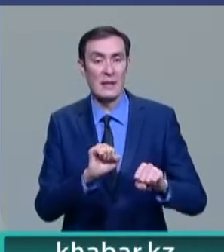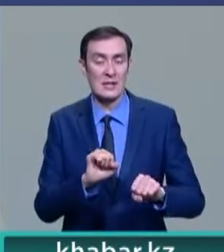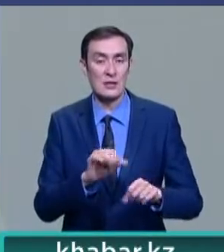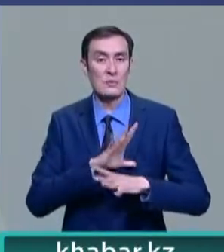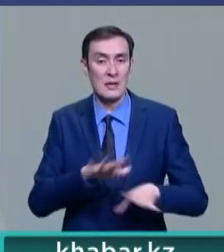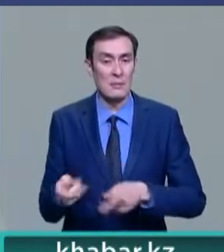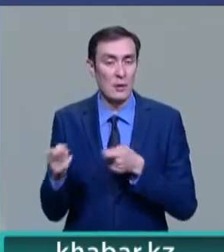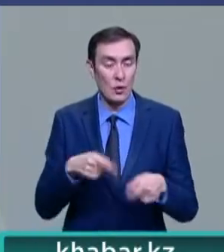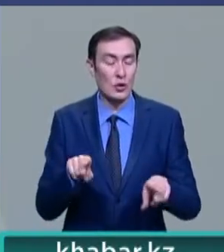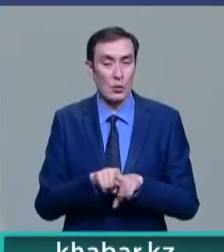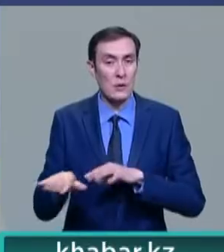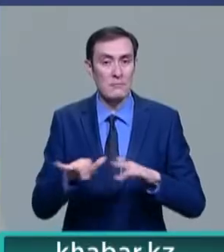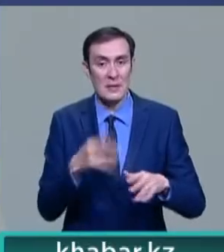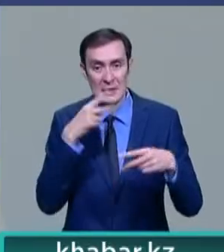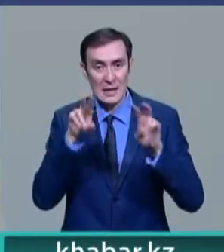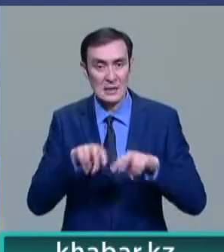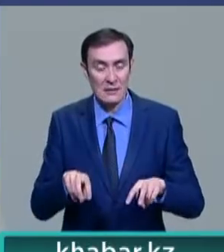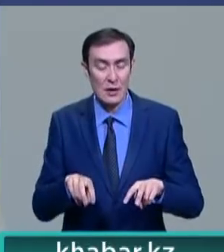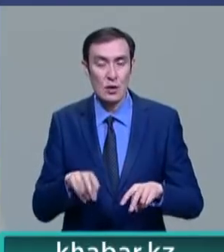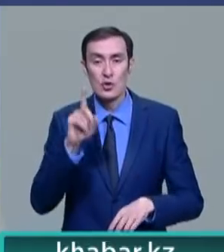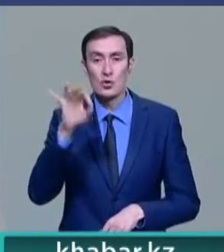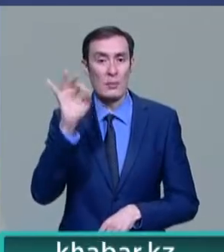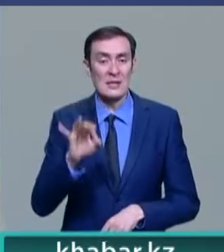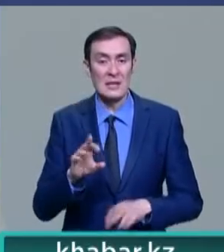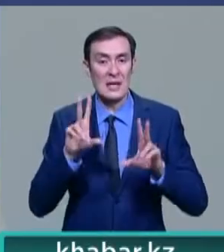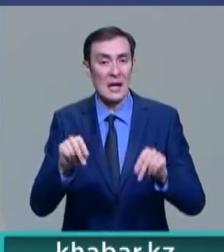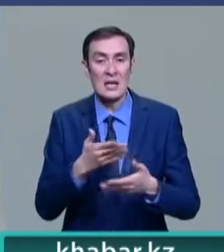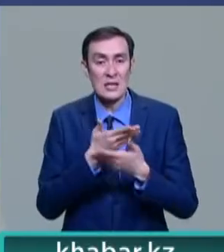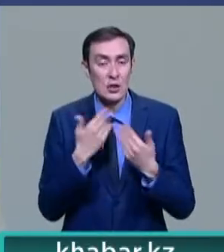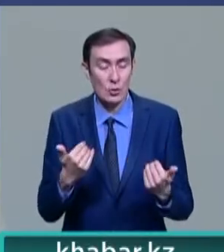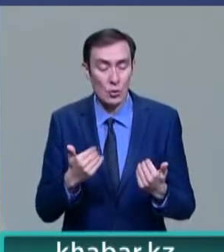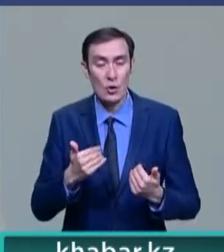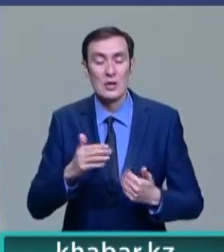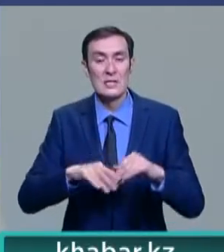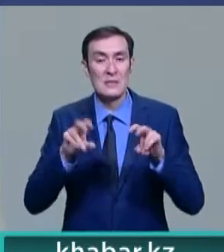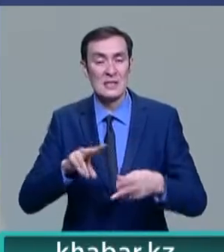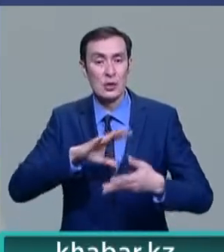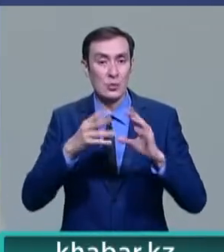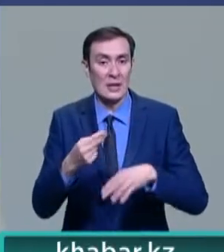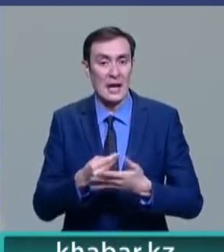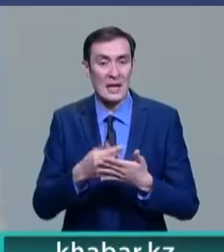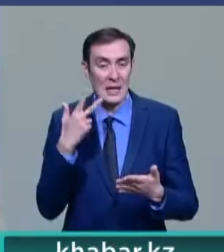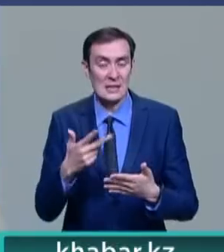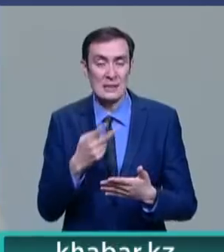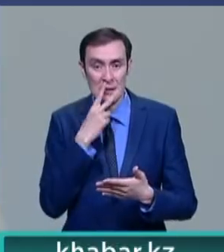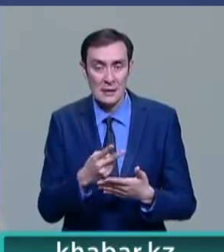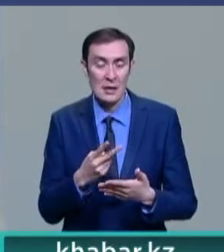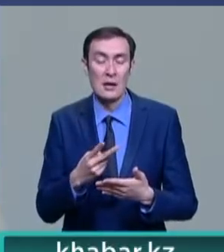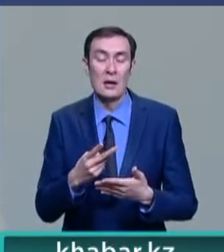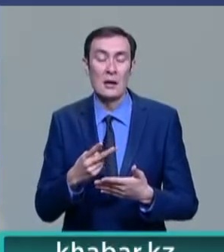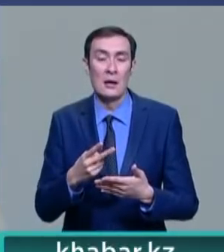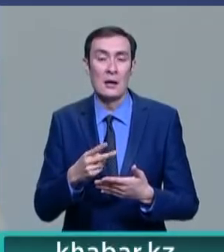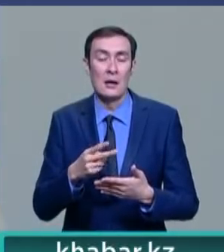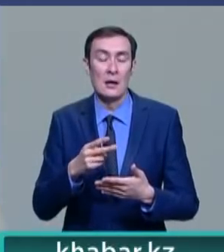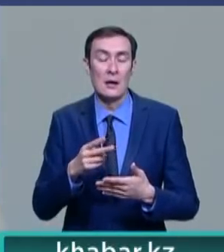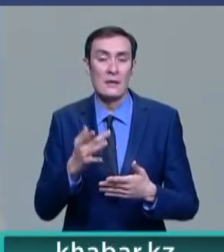случаев. Однако такой метод диагностирования не дает 100% гарантию. По мнению экспертов, результаты анализа на сывороточные антитела иммуноглобулина